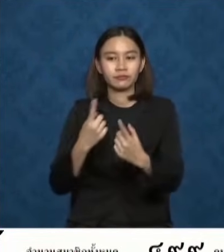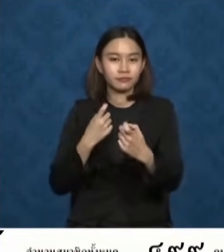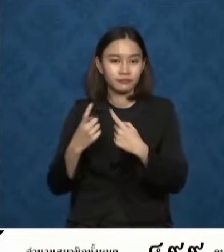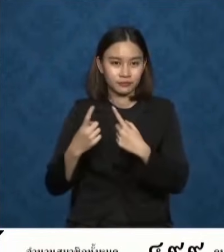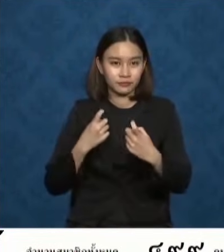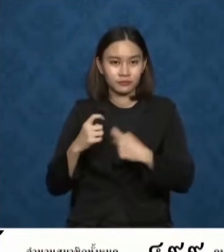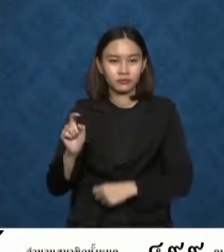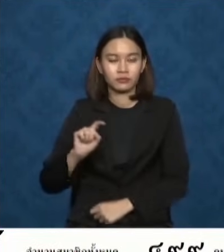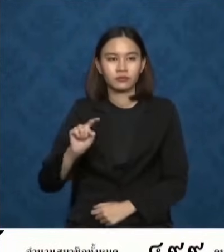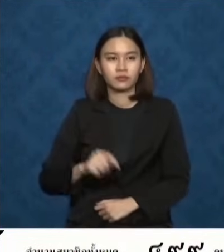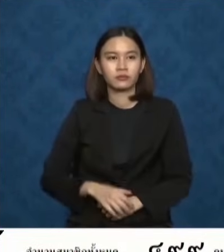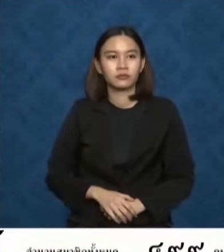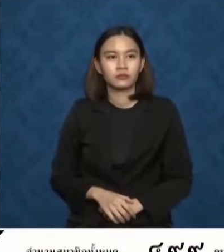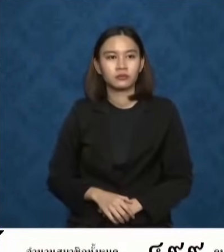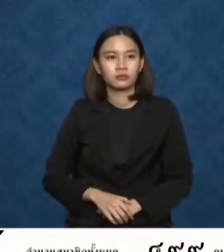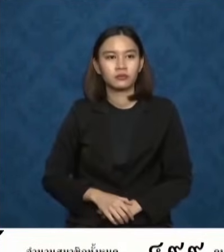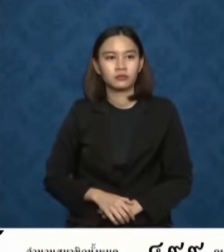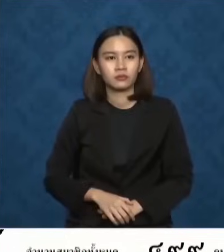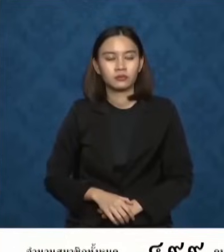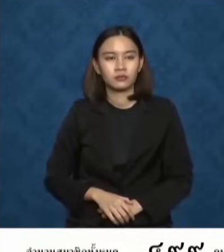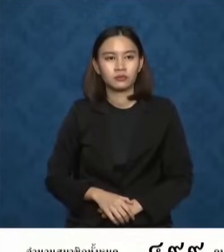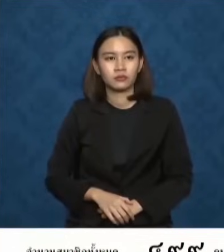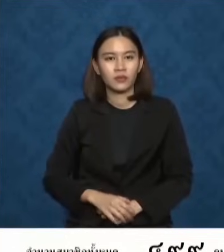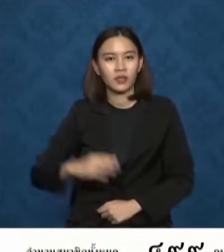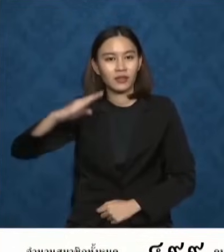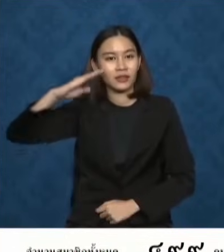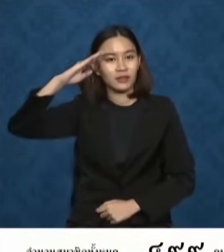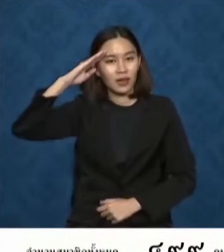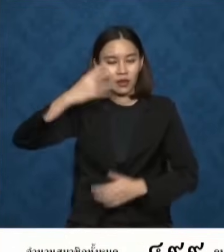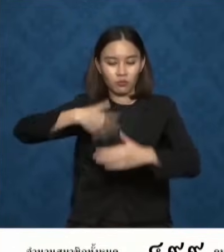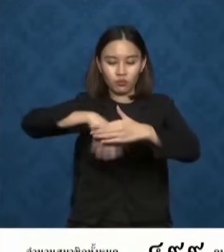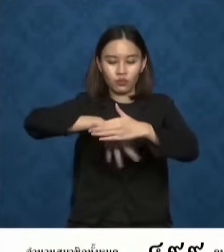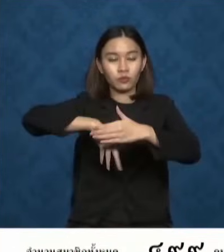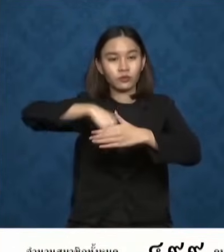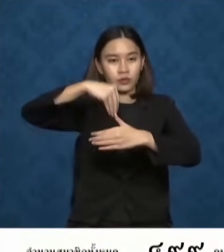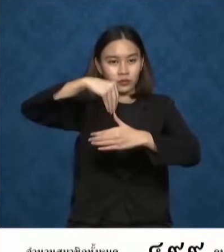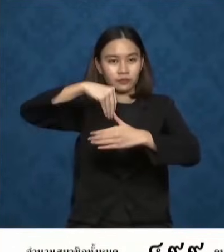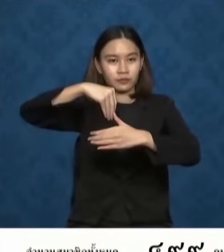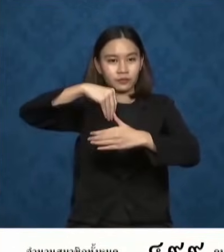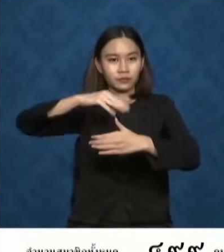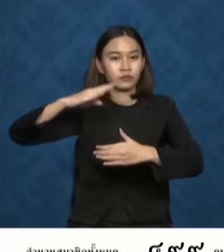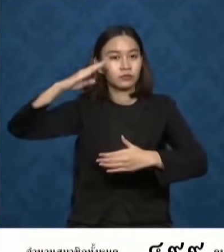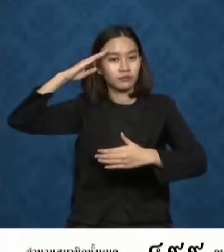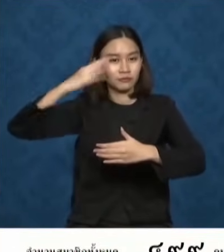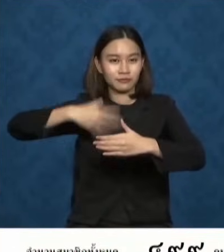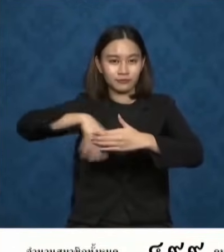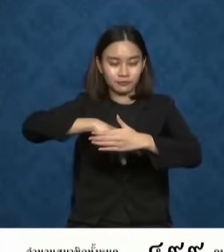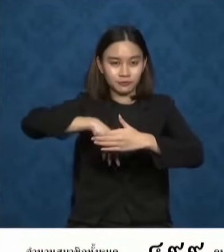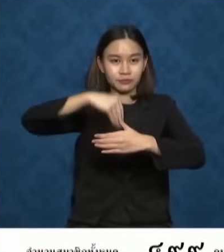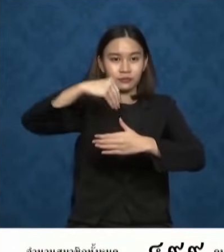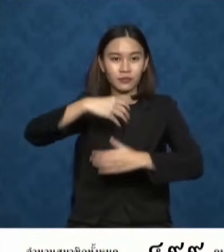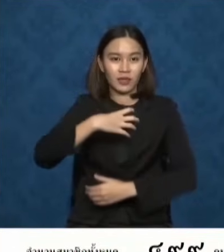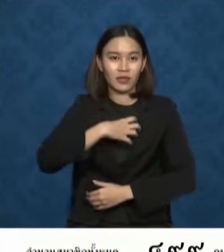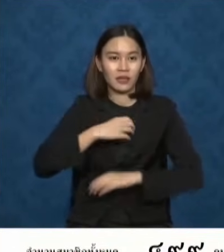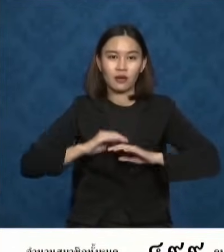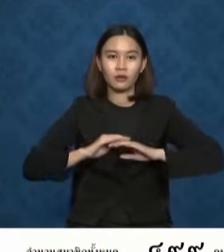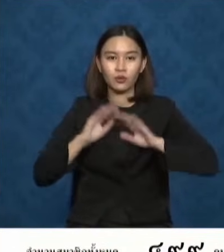ากก็คือเรื่องการทหารเกณฑ์ทหารเกณฑ์นี่เราอยากให้ง